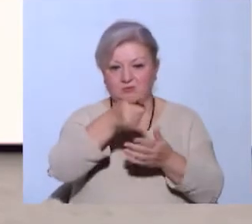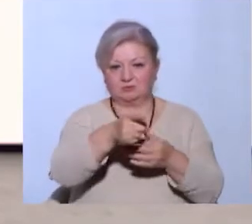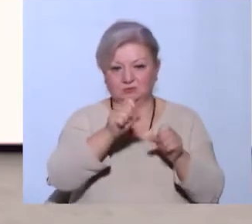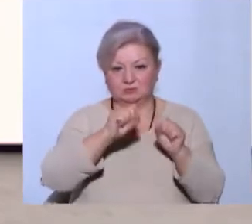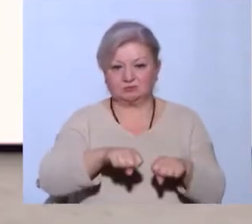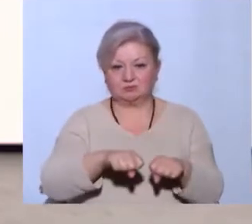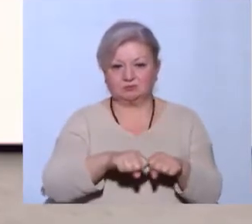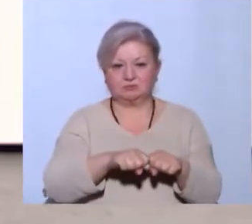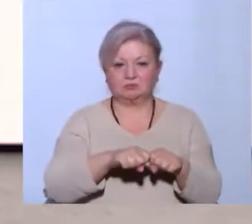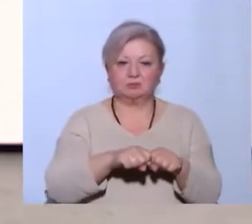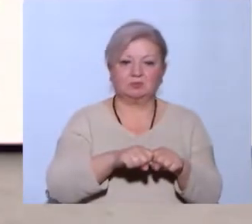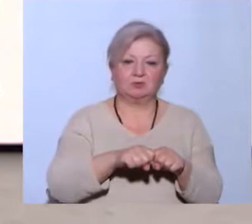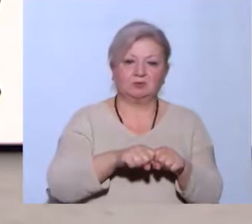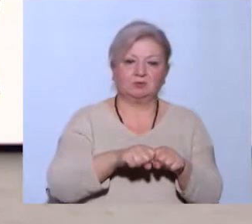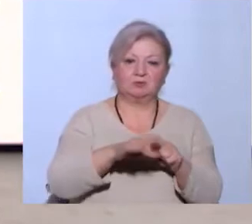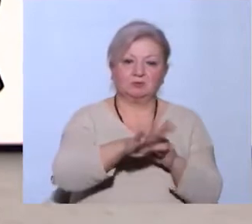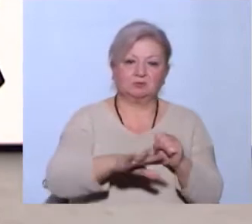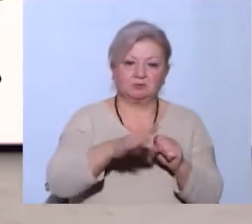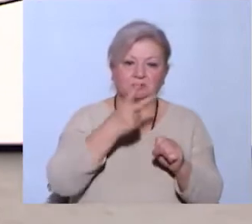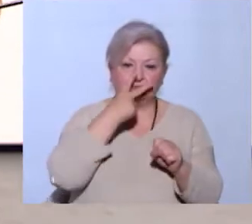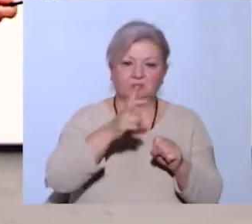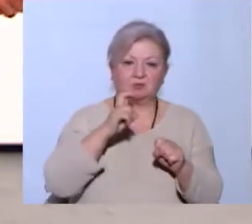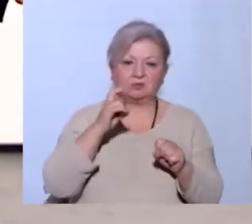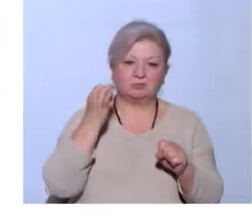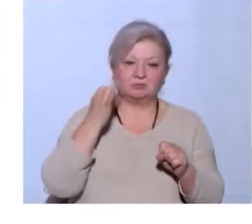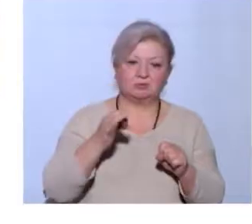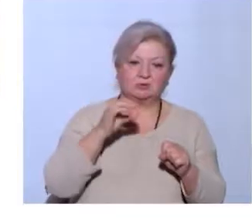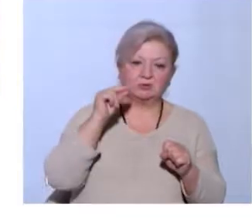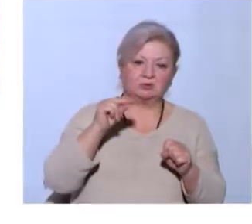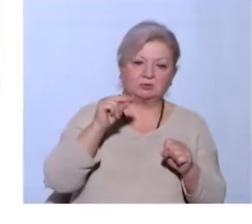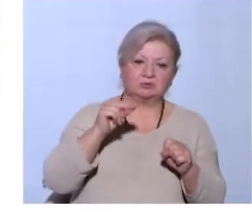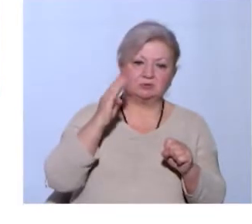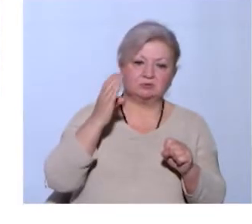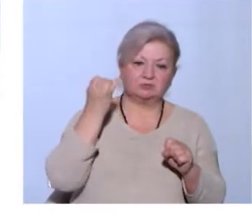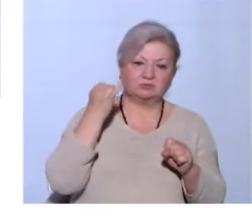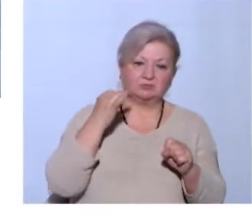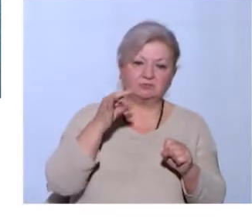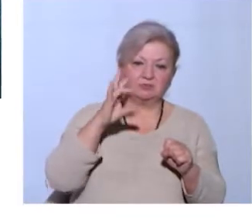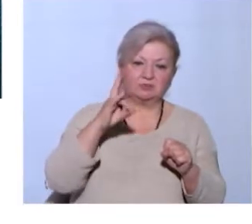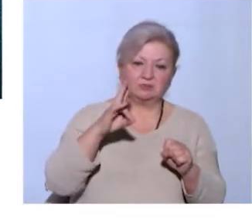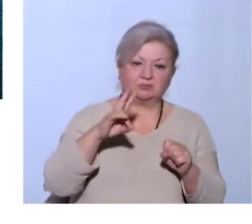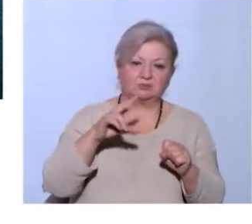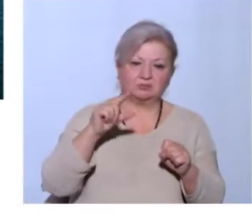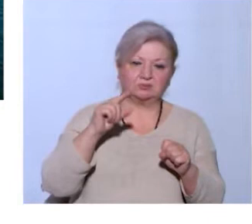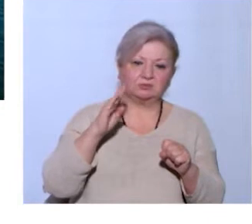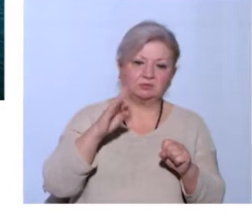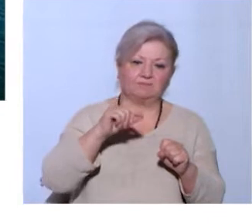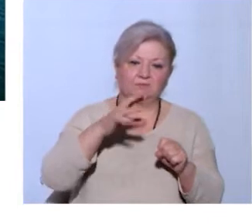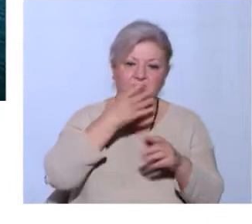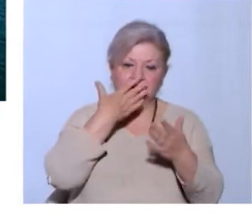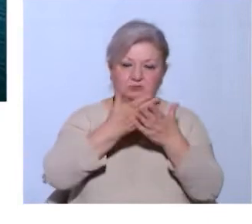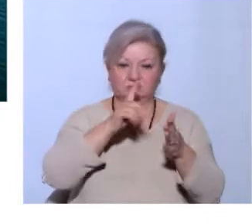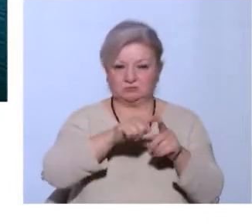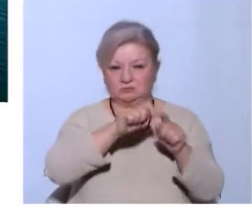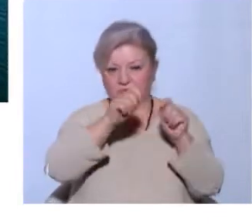როგორც ასეთი, და მოსანახულებლად ბიჭვინთის კონცხია ყველაზე საინტერესო თავისი რელიქტური ფიჭვნარებით წარმოდგენილი, რომელიც